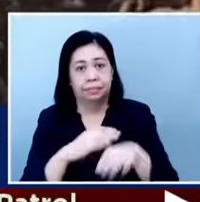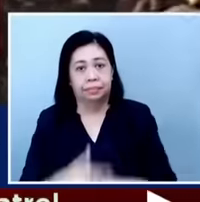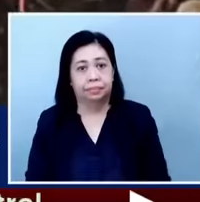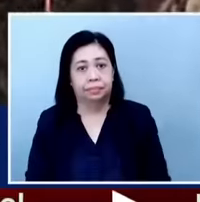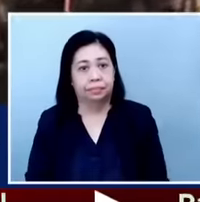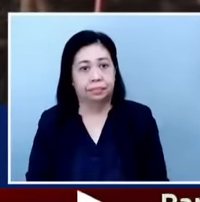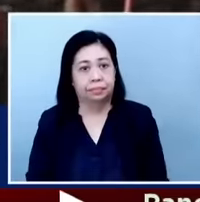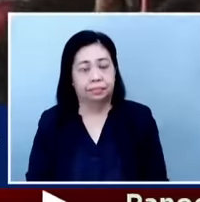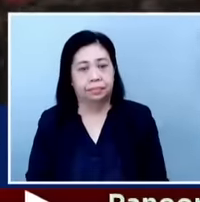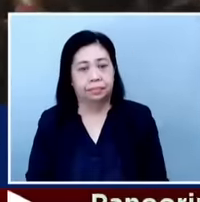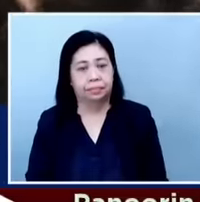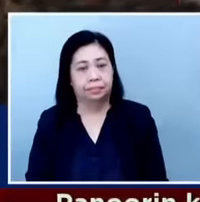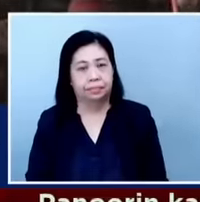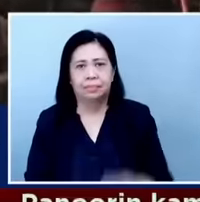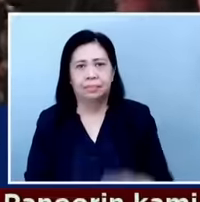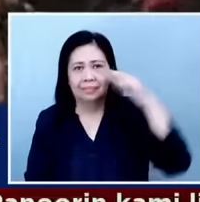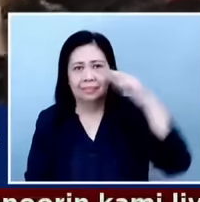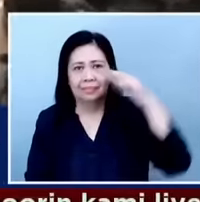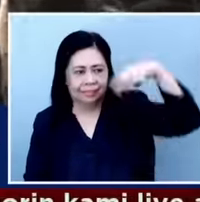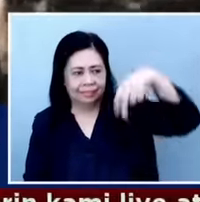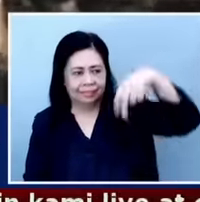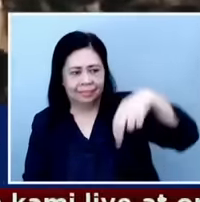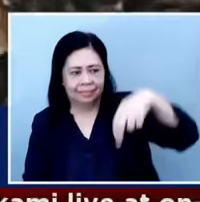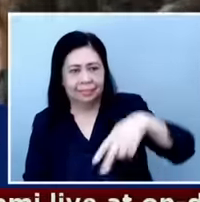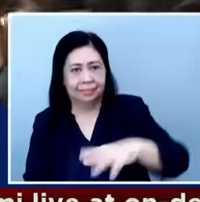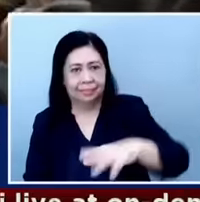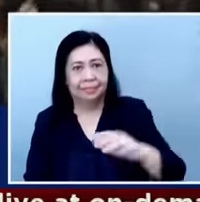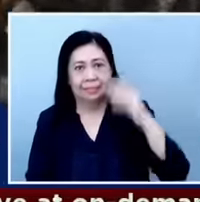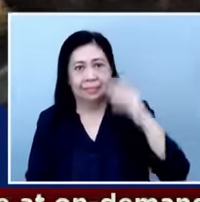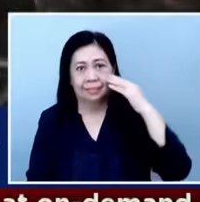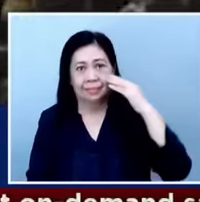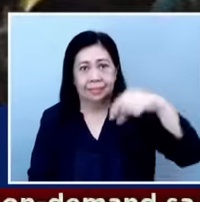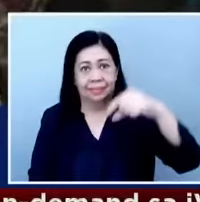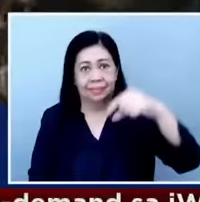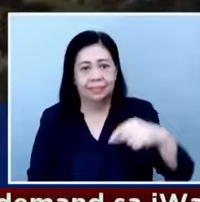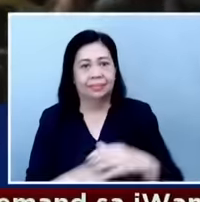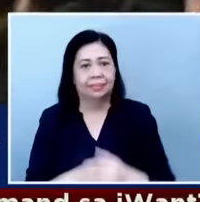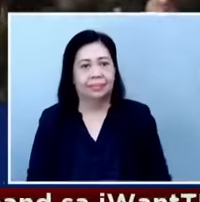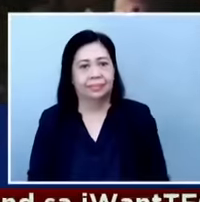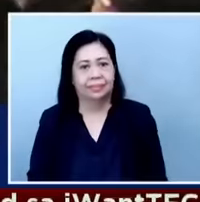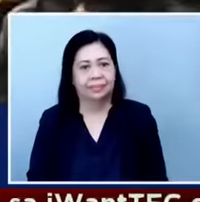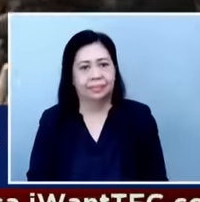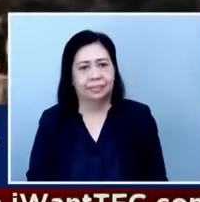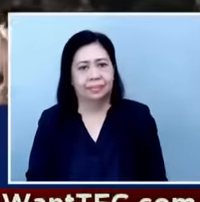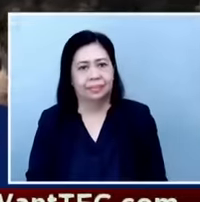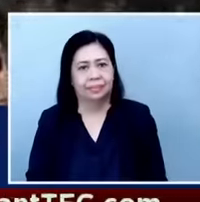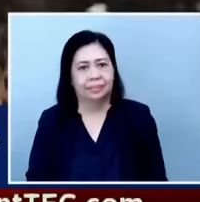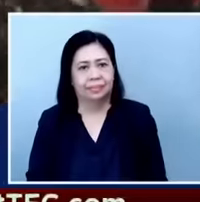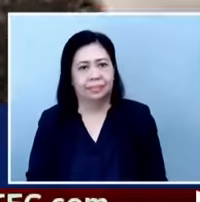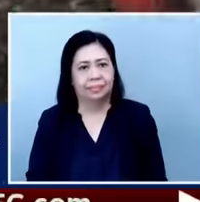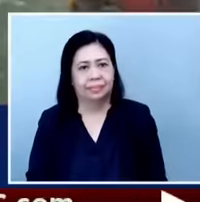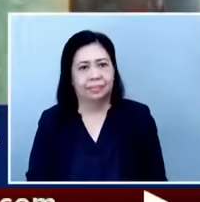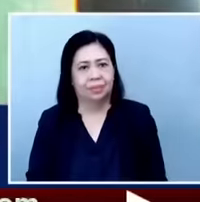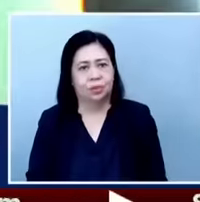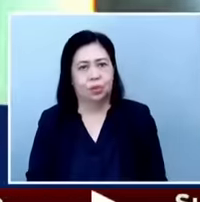underpass. Kung alam nyo dito sa kaya. Ayan po, malaki na naman ang iniatras ng naturang andas.